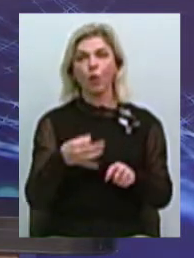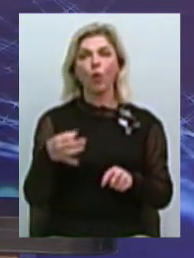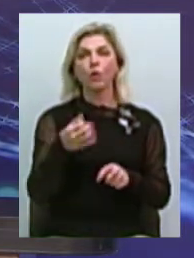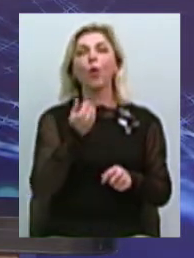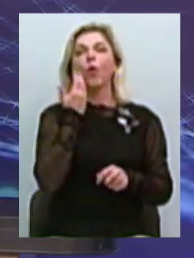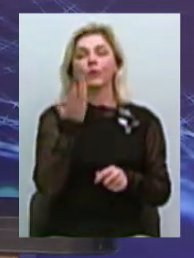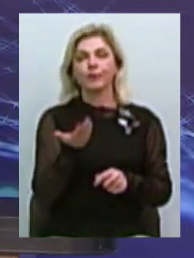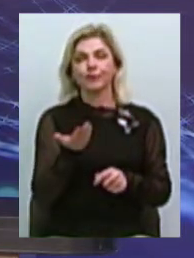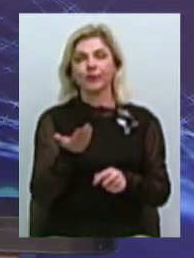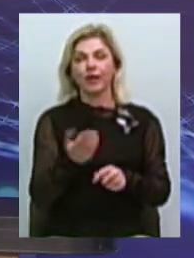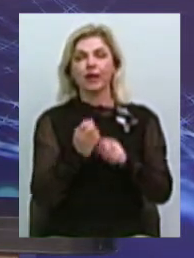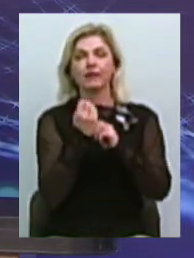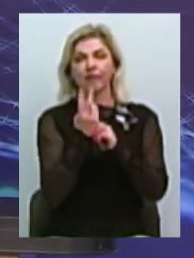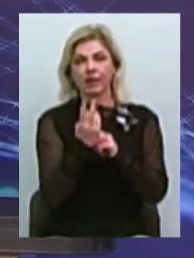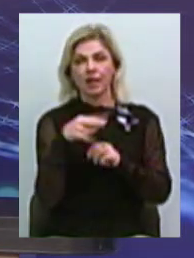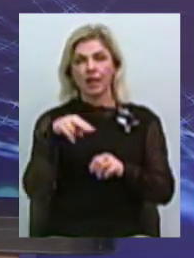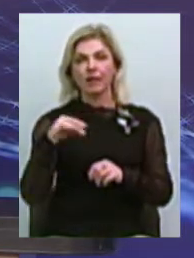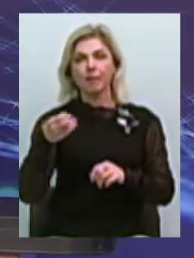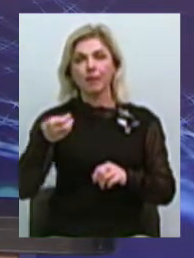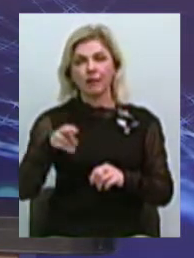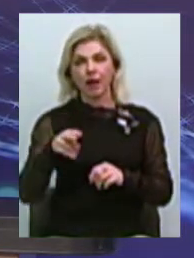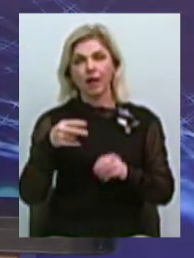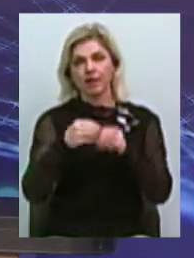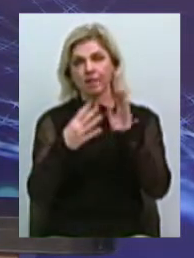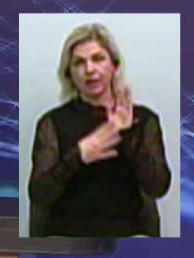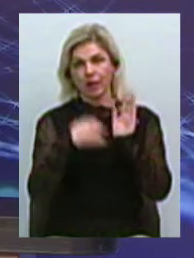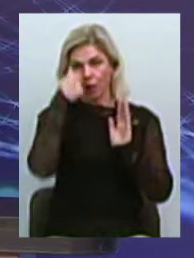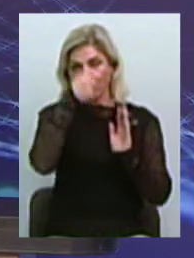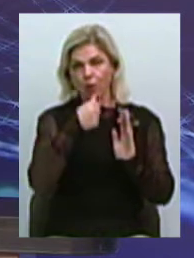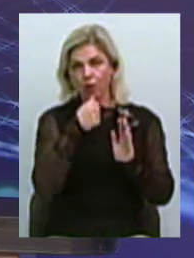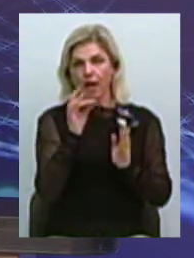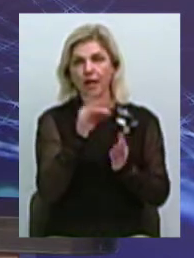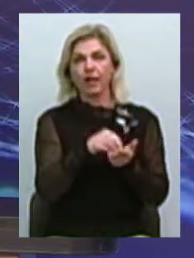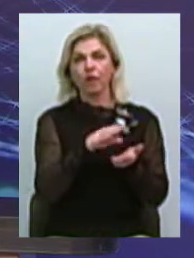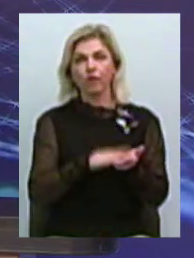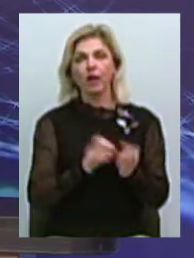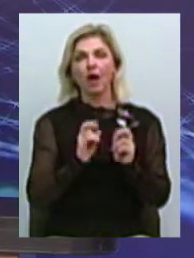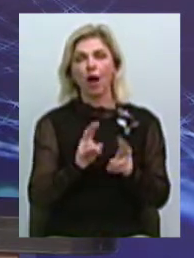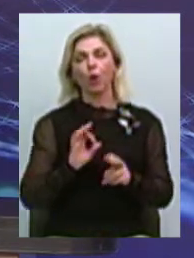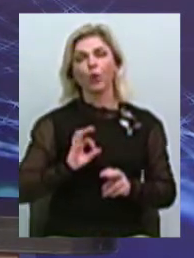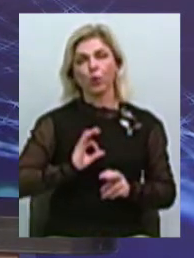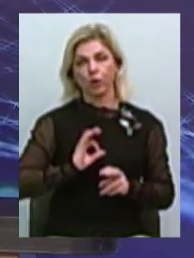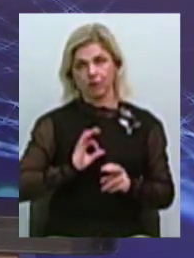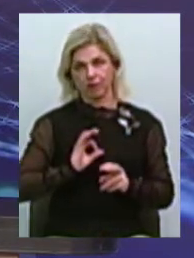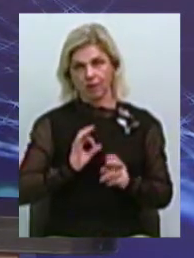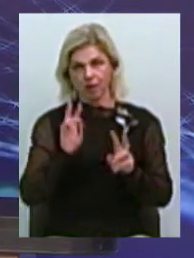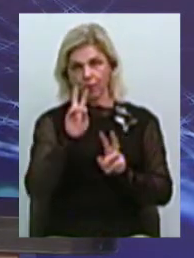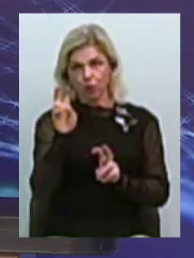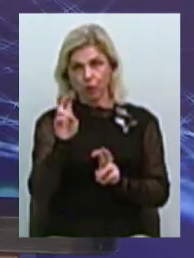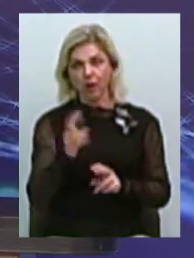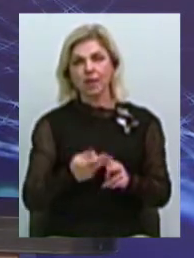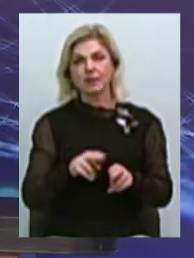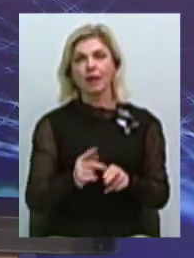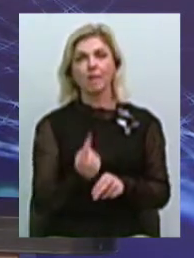були. 12 липня 2019 року ми зареєстровані як юридична особа. Це перший